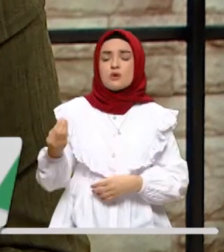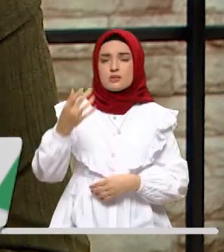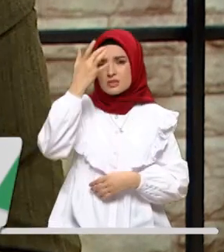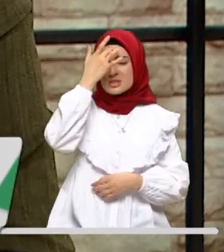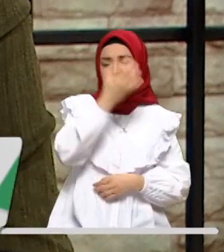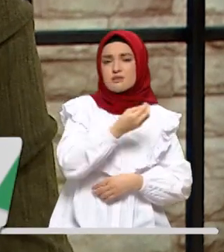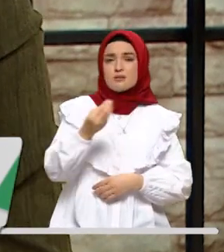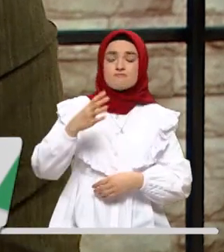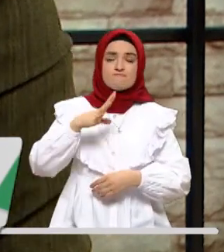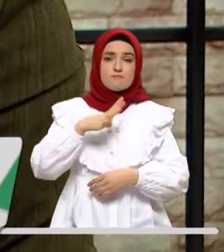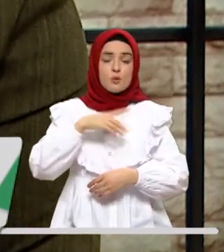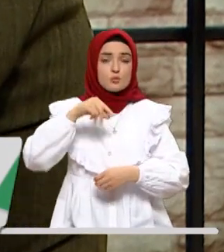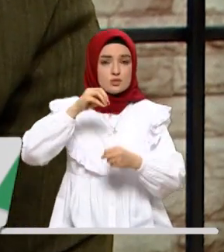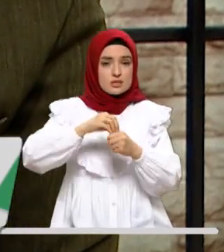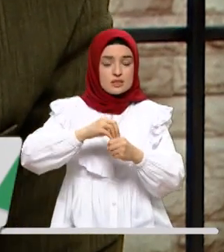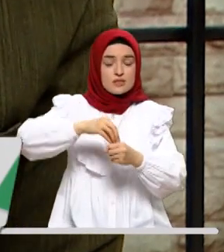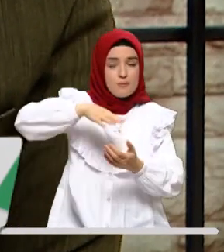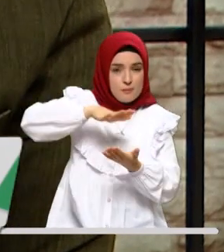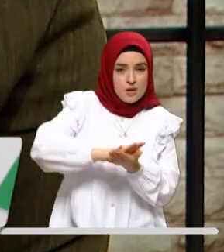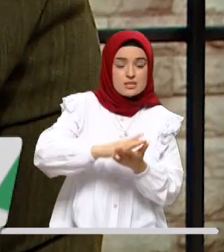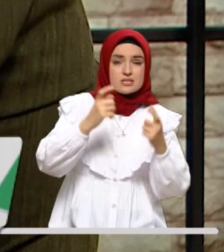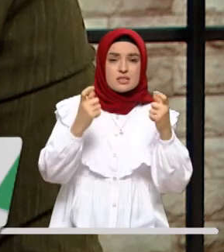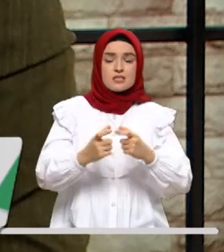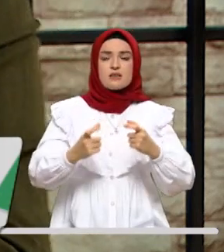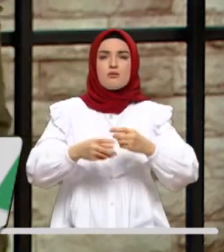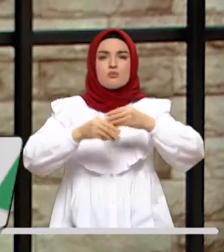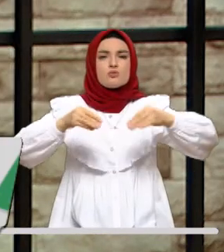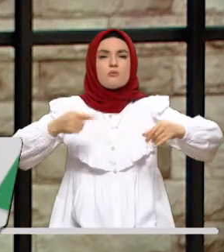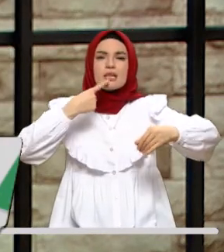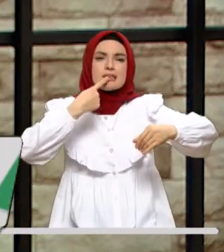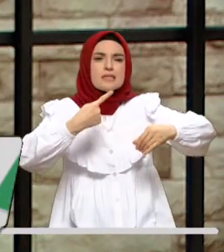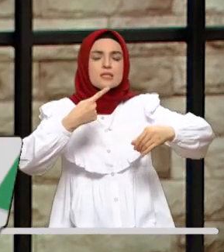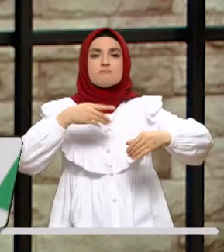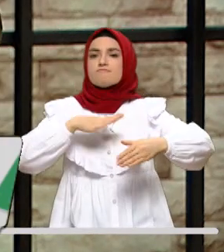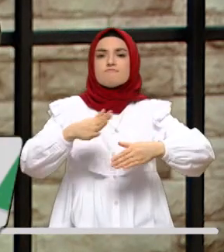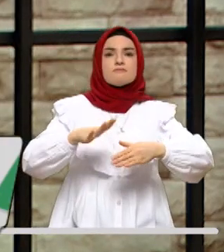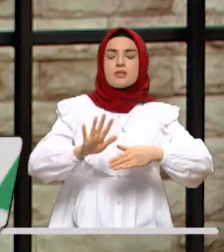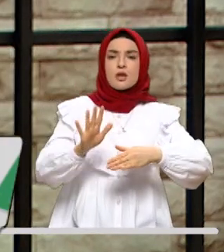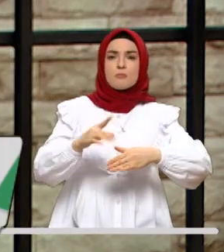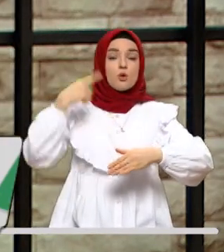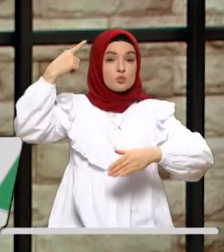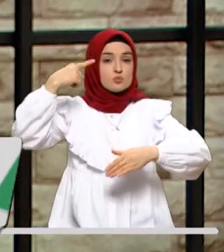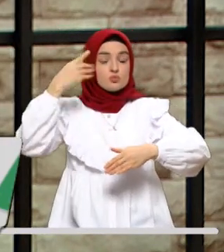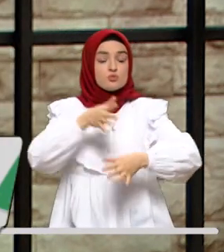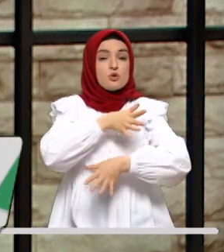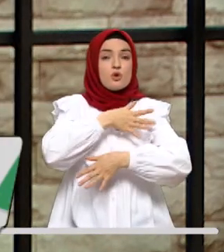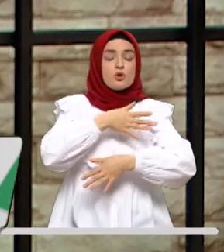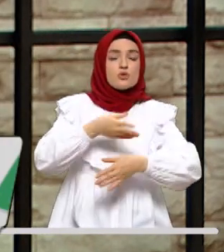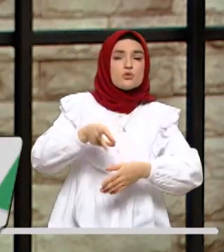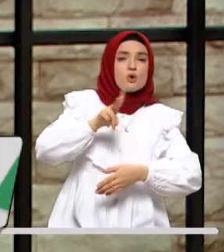dolayı bastığın yerleri toprak diyerek geçme tanı. Düşün altında binlerce kefensiz yatanı. Ey çocuk, ey